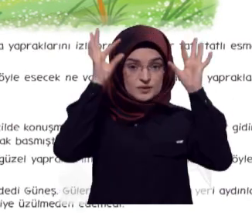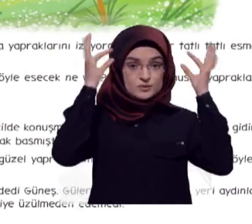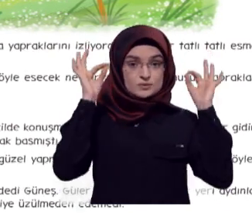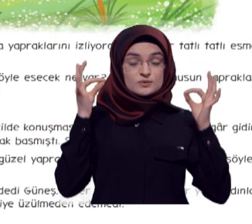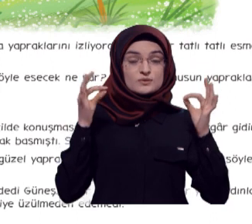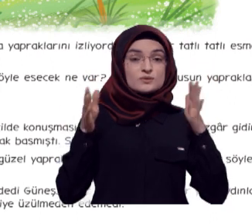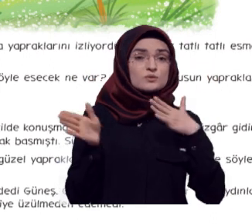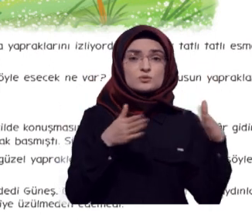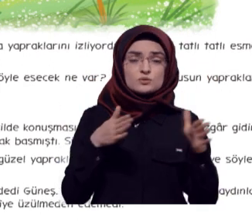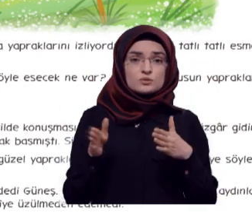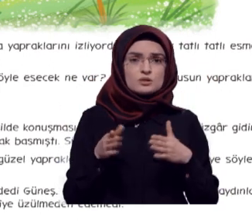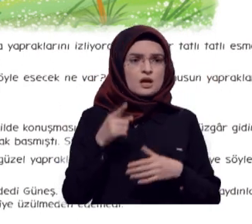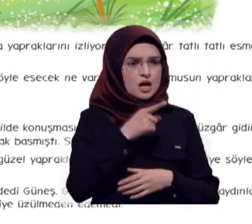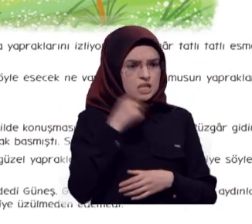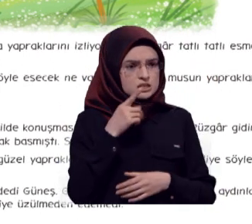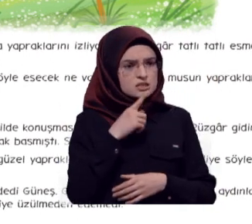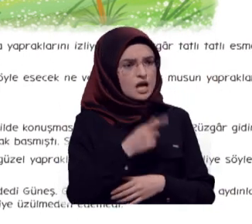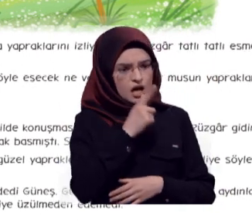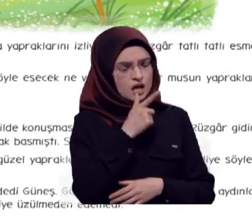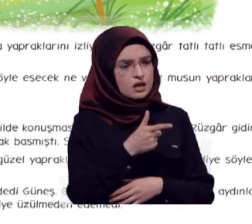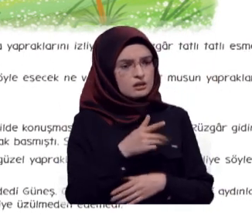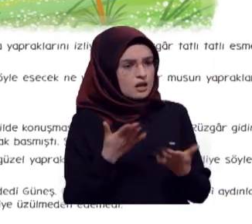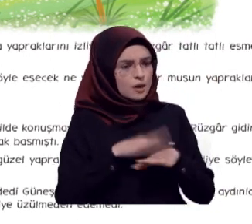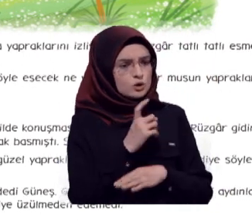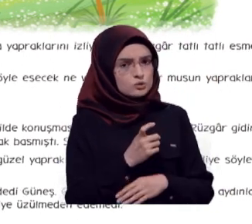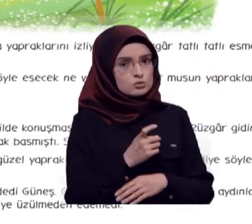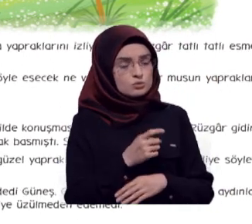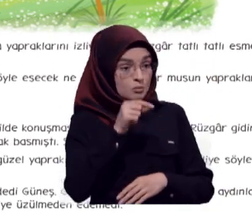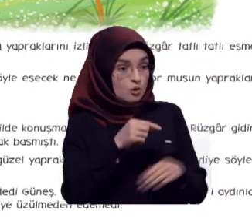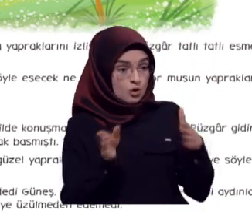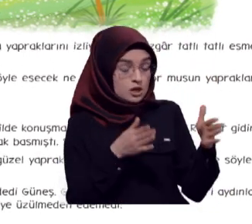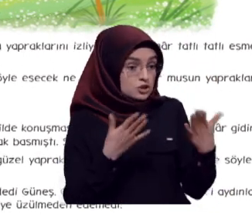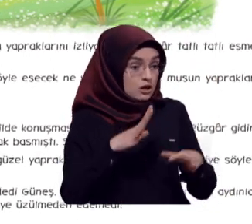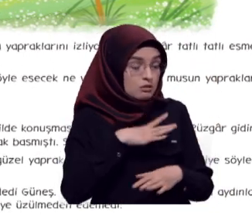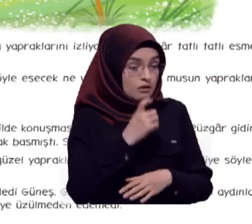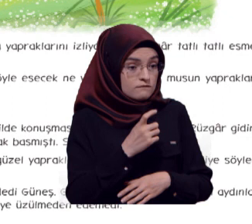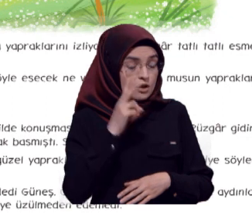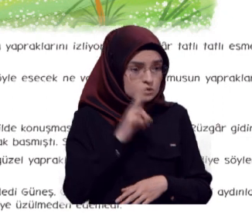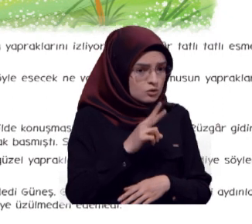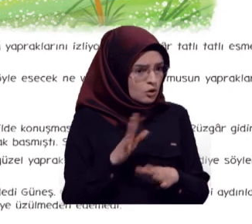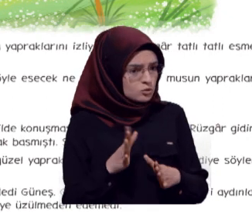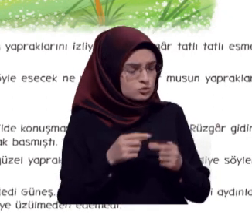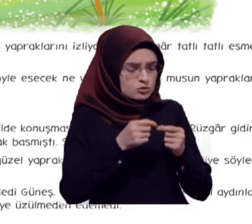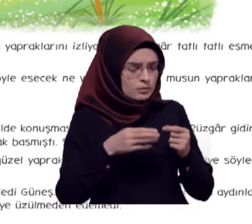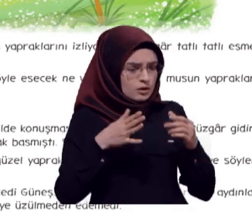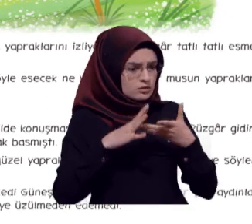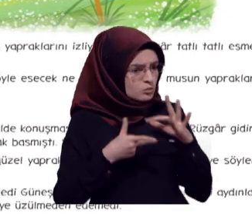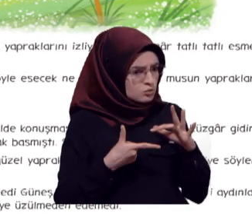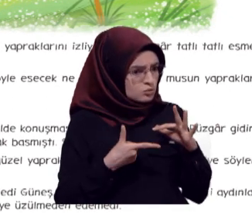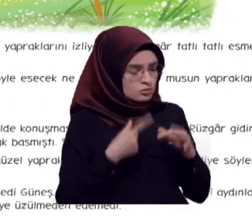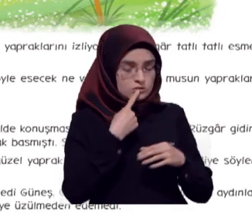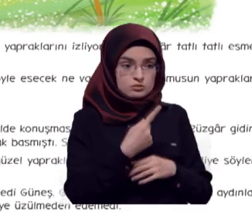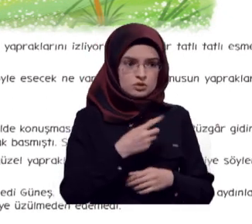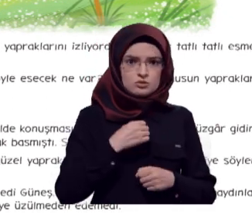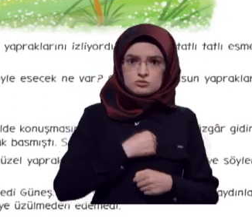Süslü rüzgara, "Hey sen, ne yaptığını sanıyorsun? Böyle esecek ne var? Görmüyor musun yaprakların bozulacak?"